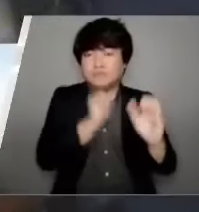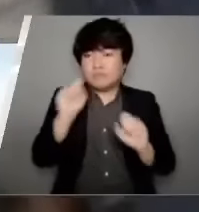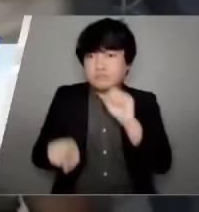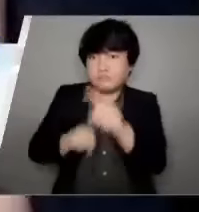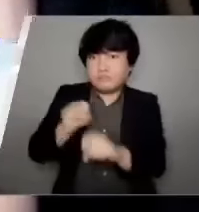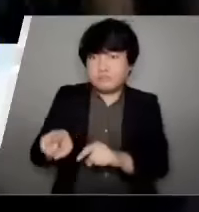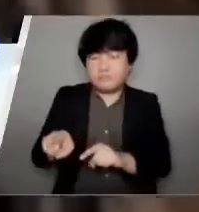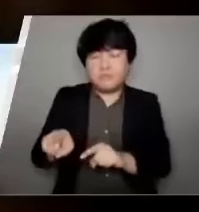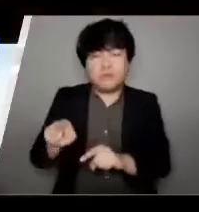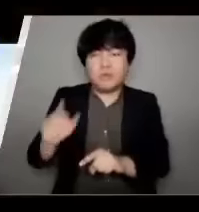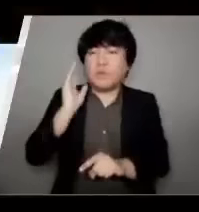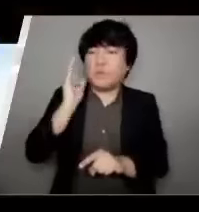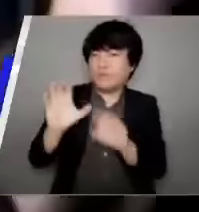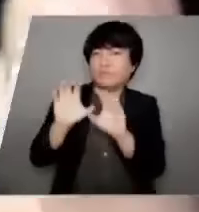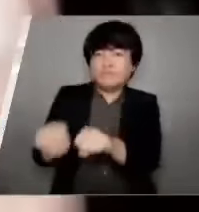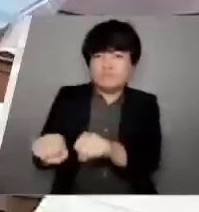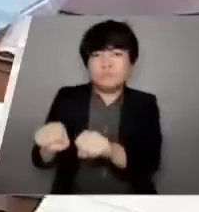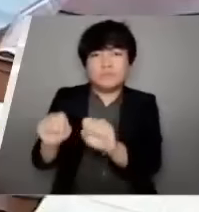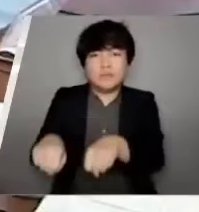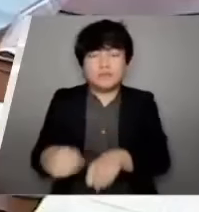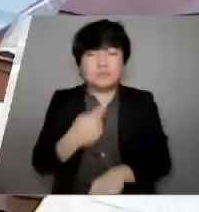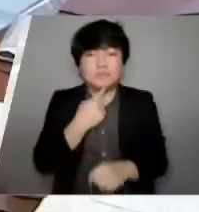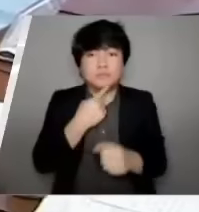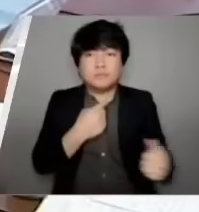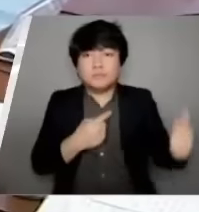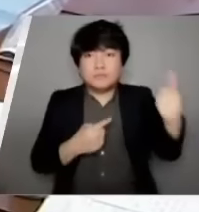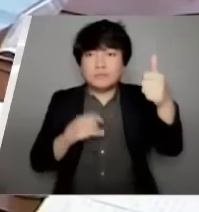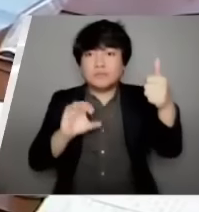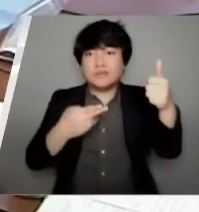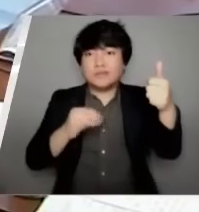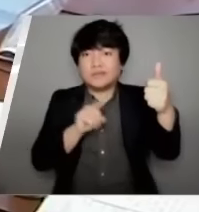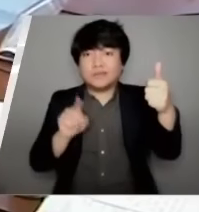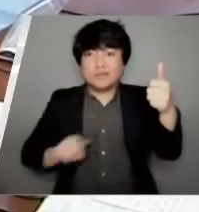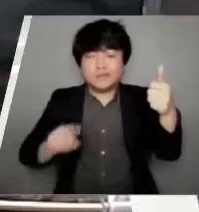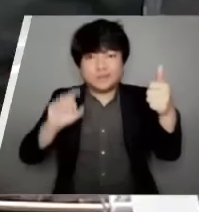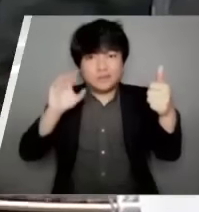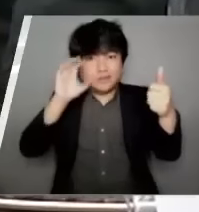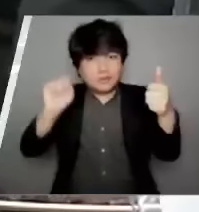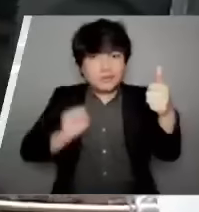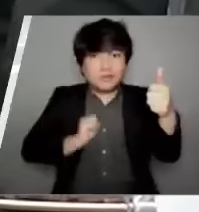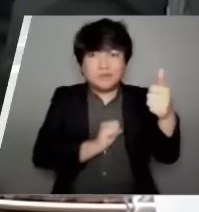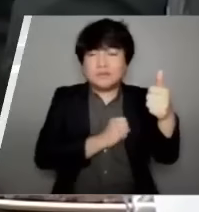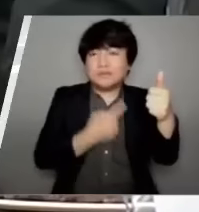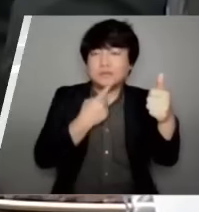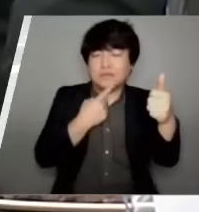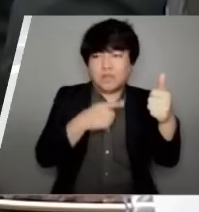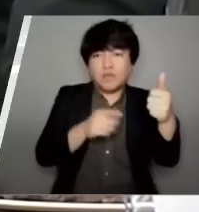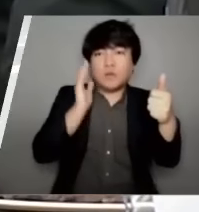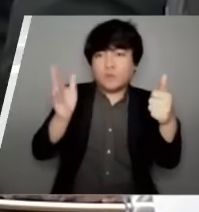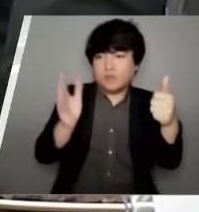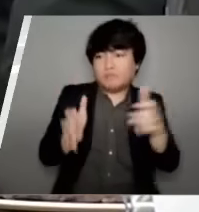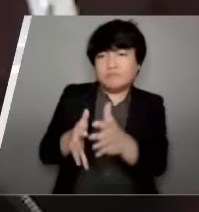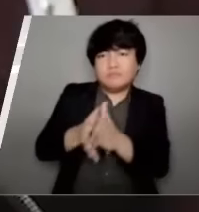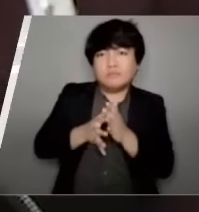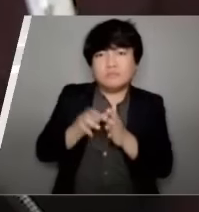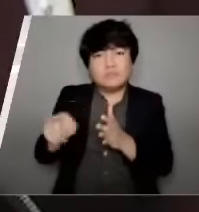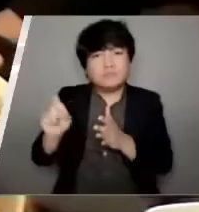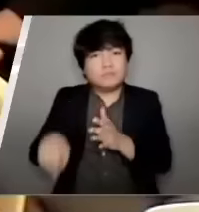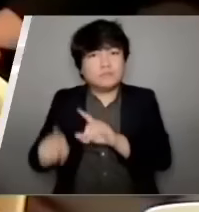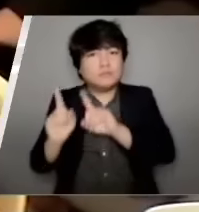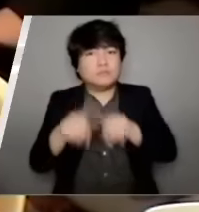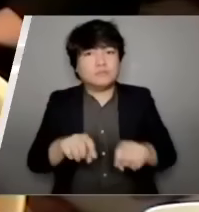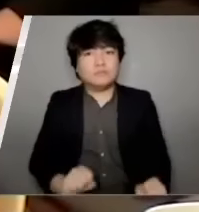Escudero, obligado ang resource person na sumunod kapag may sabpina na, galing man sa Kongreso o sa Korte. Sinabpina na ng Senate Committee on Women and